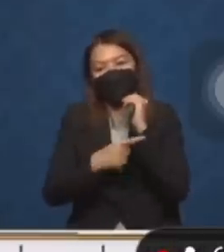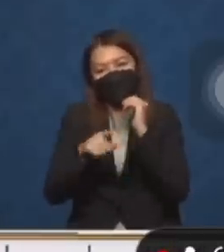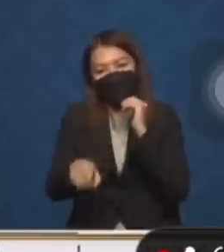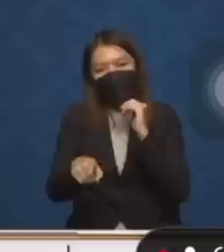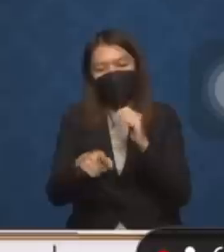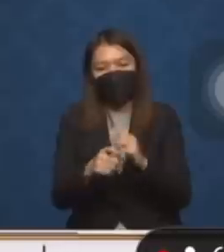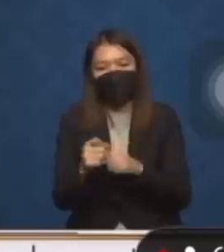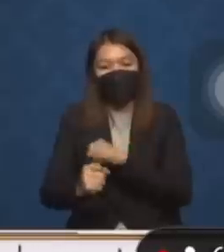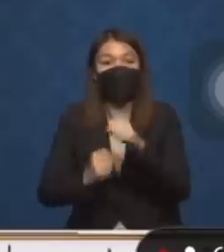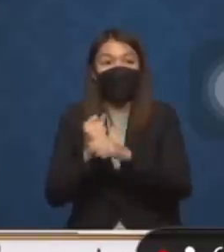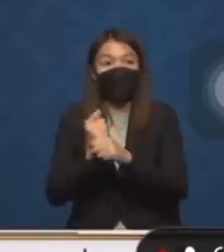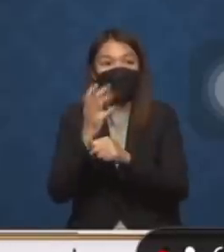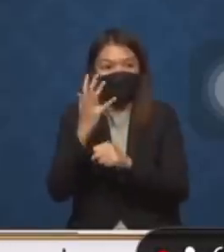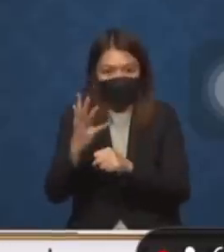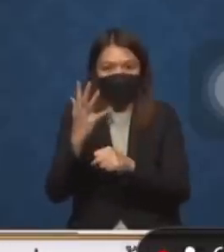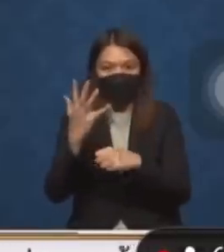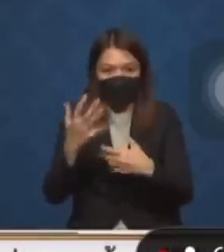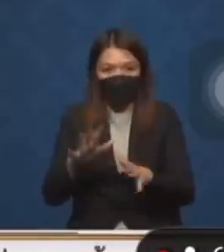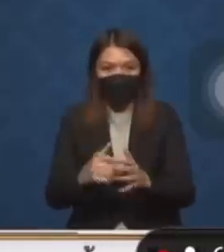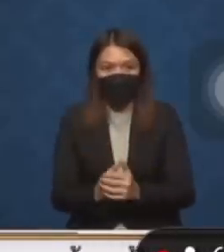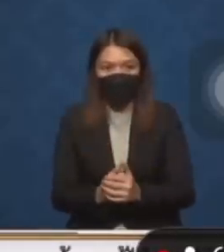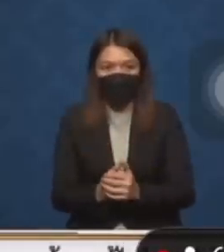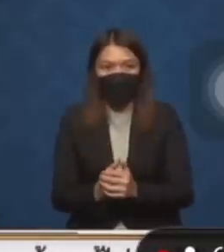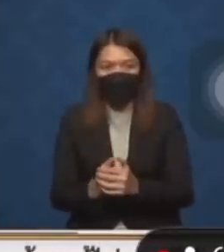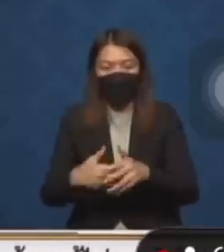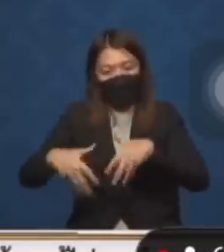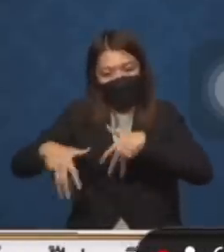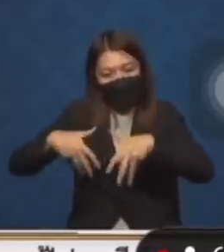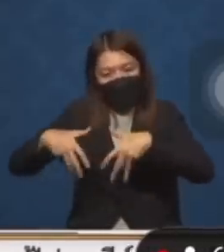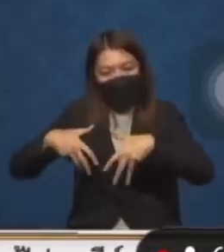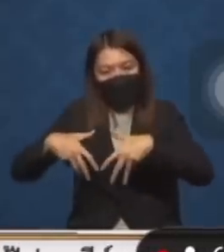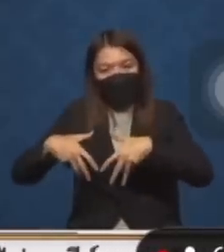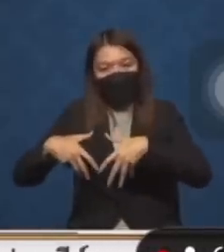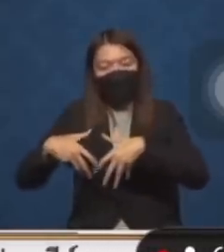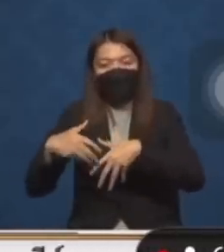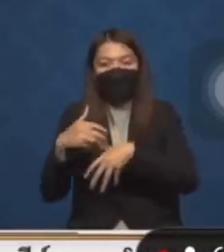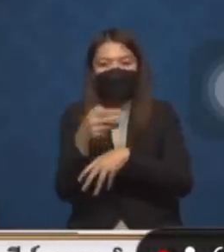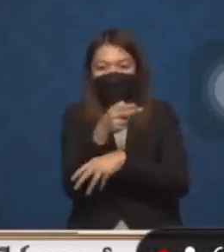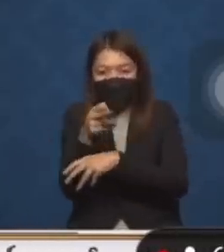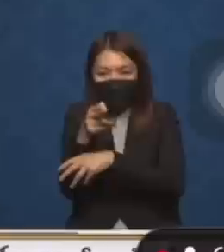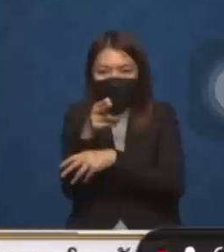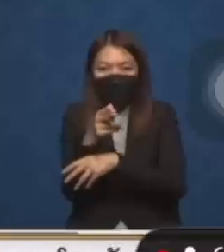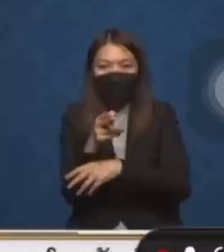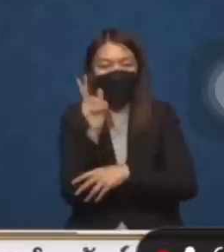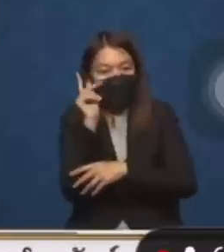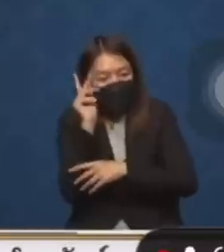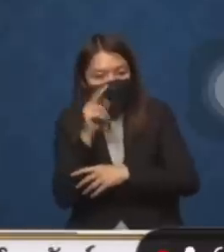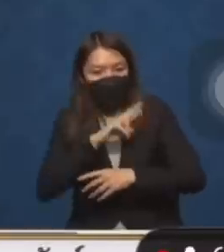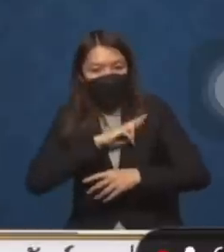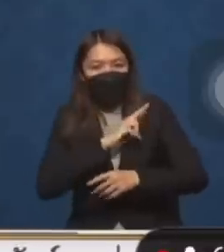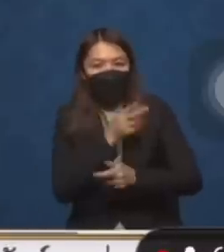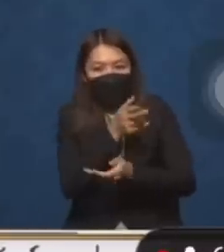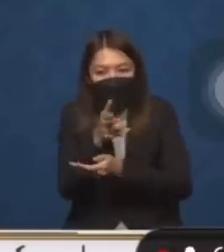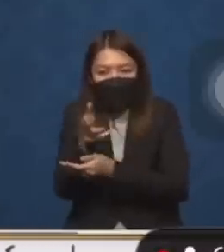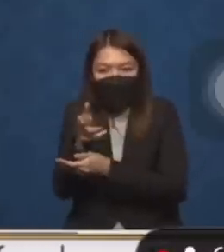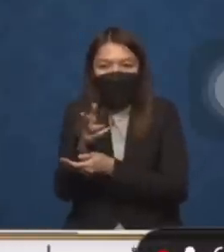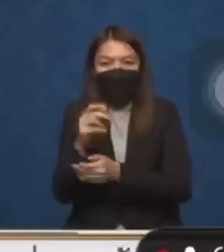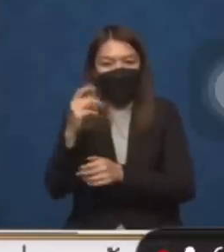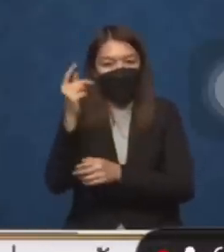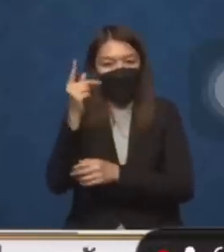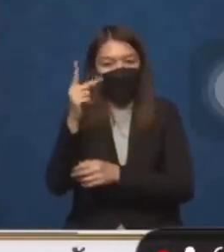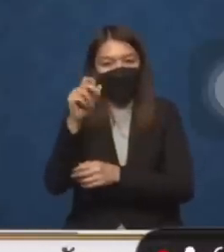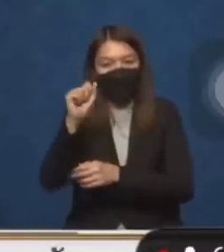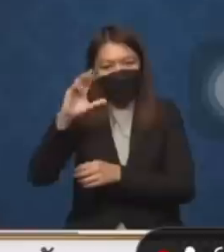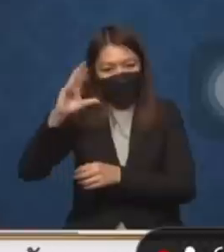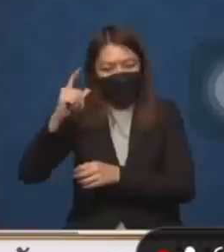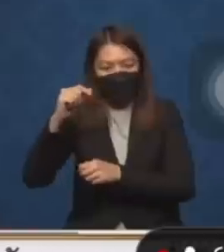เป็นเวลาเกบ 5 ปีครับที่สื่อมนชนไม่มีเสริภาพใกเลอกนำเสนอเ้หาด้ตัเองแต่อยู่ภายใต้ประกาศขสช. 97